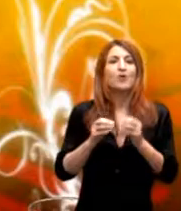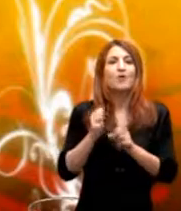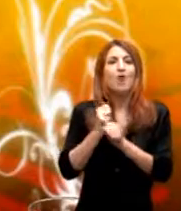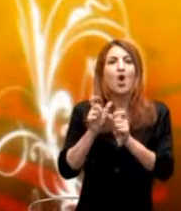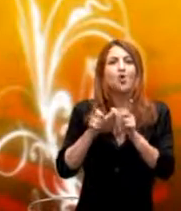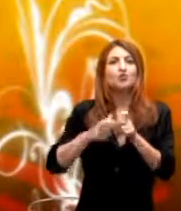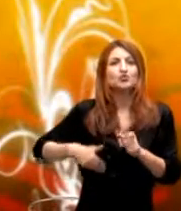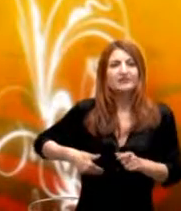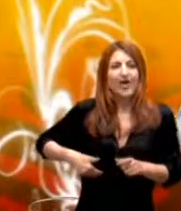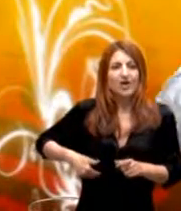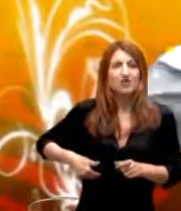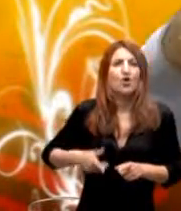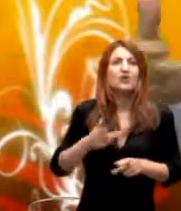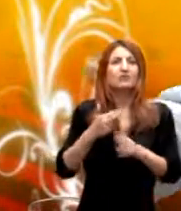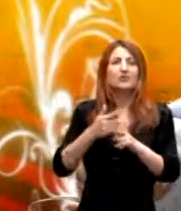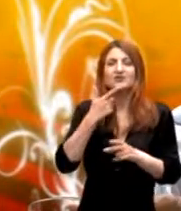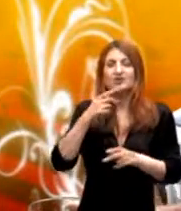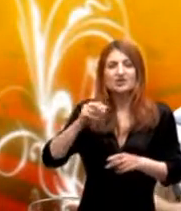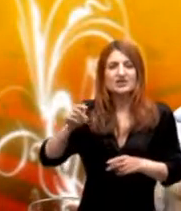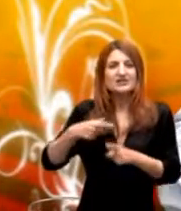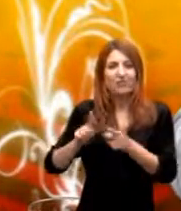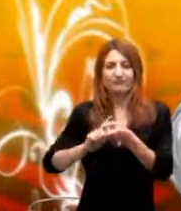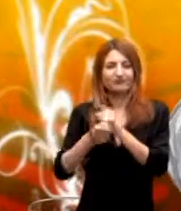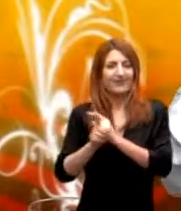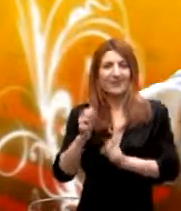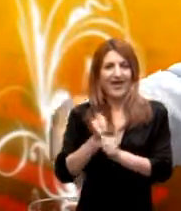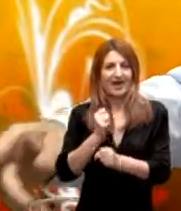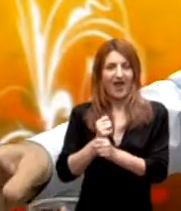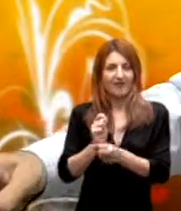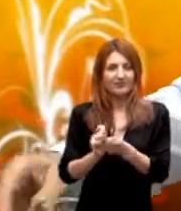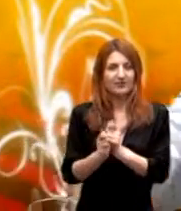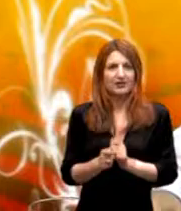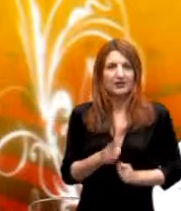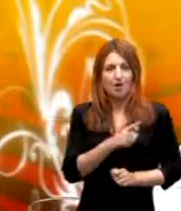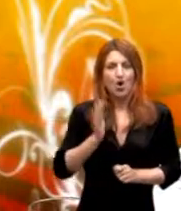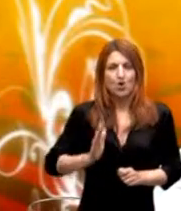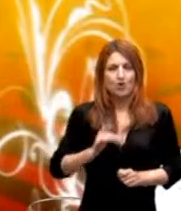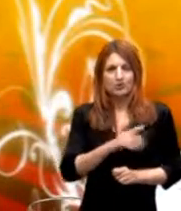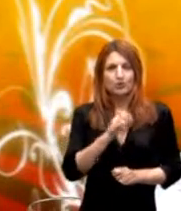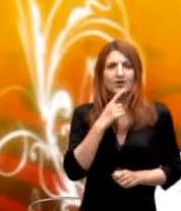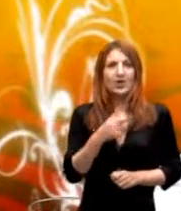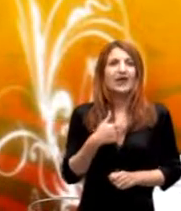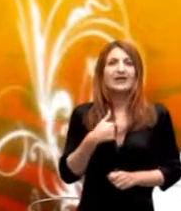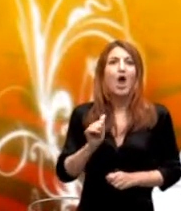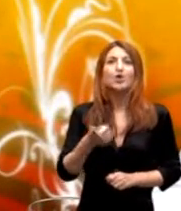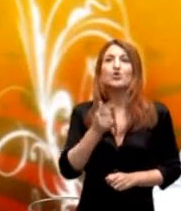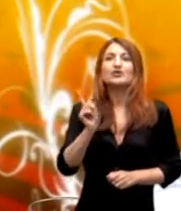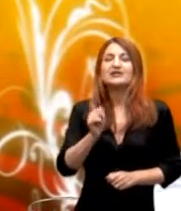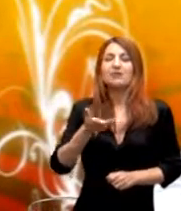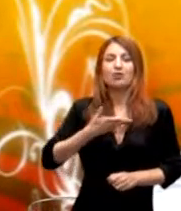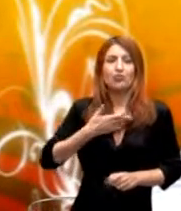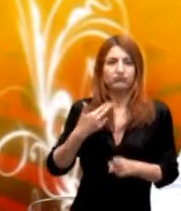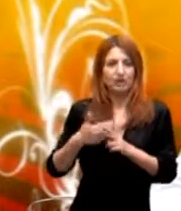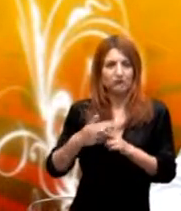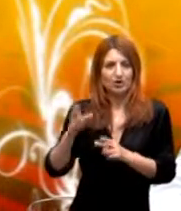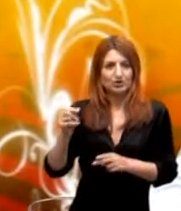do razvoja dijabetesa radi inzulinske rezistencije. I gospodin je jako dobio. Nisam još dobio. Mm-hmm.